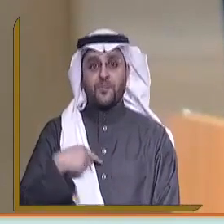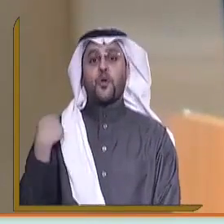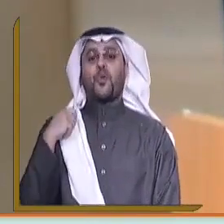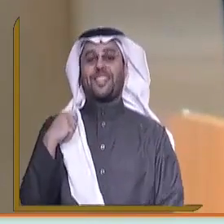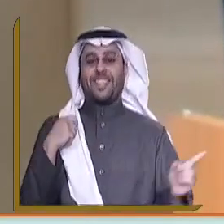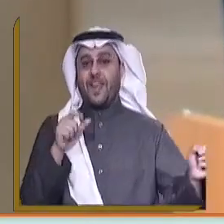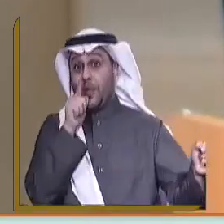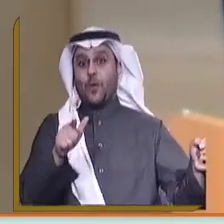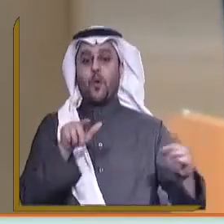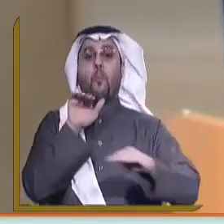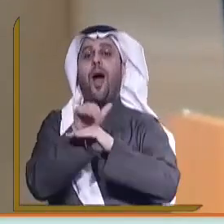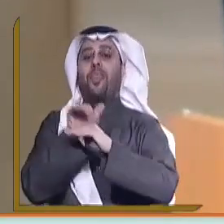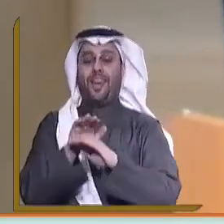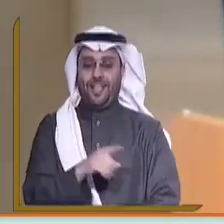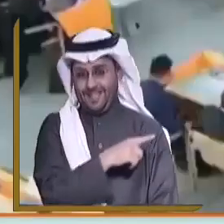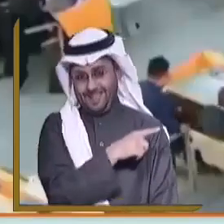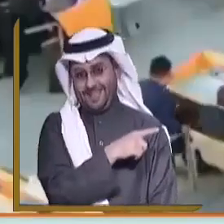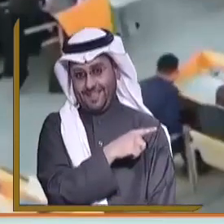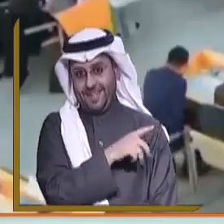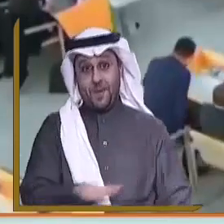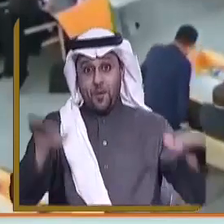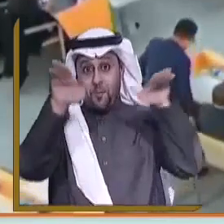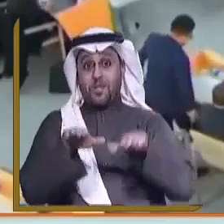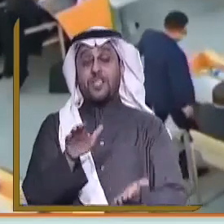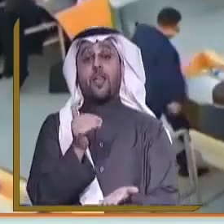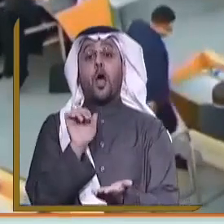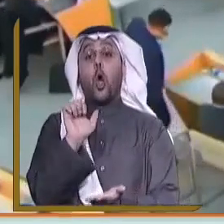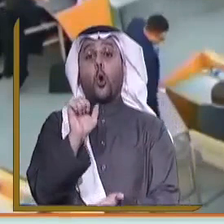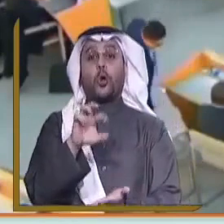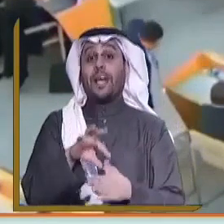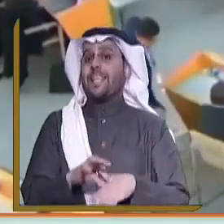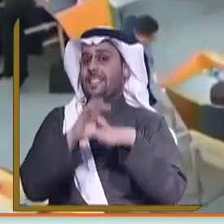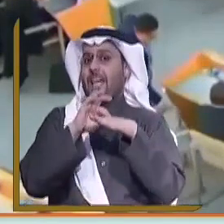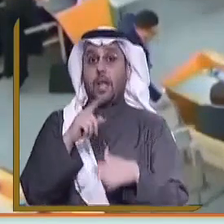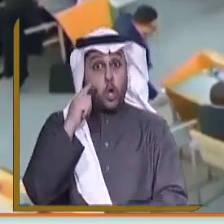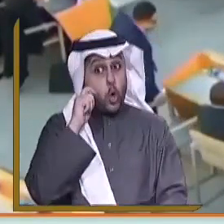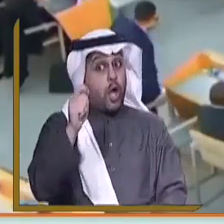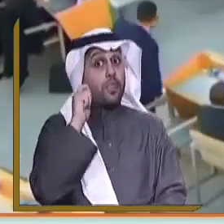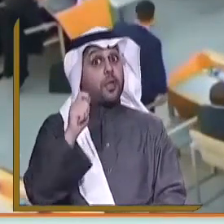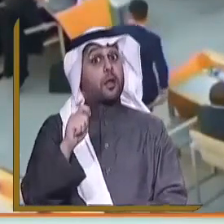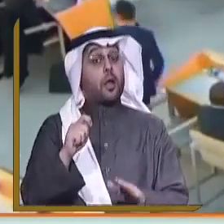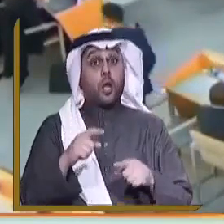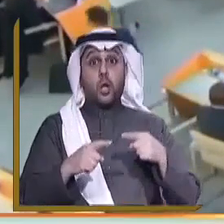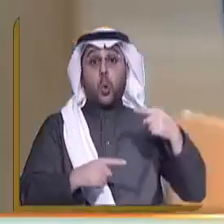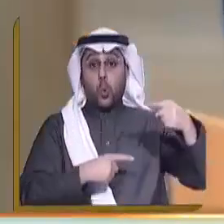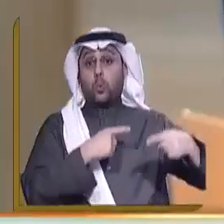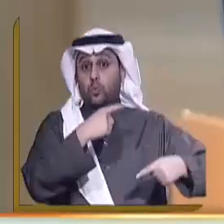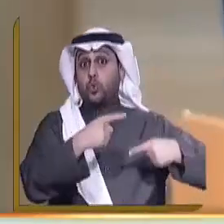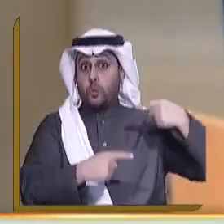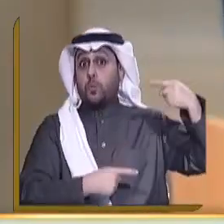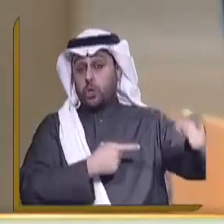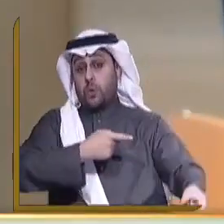الخارجيه في الدوره الخا لمجلس حقوق الانسان محذرا من التابعات الكارثيه لاي هجوم